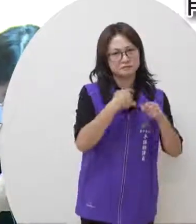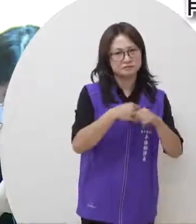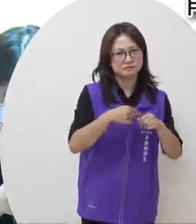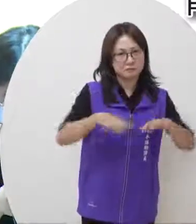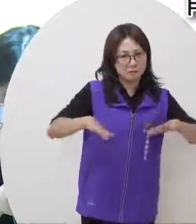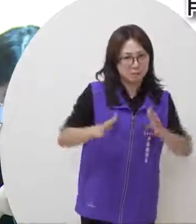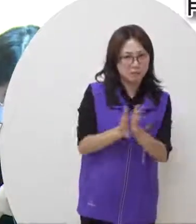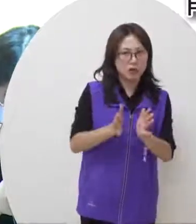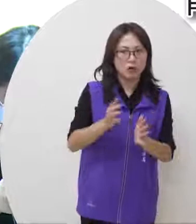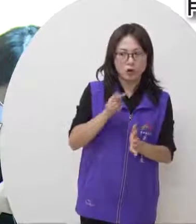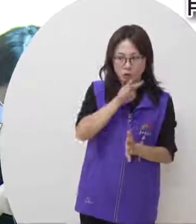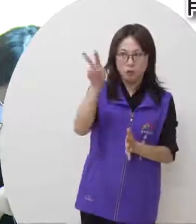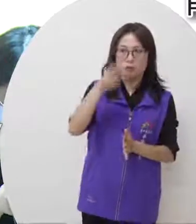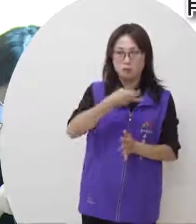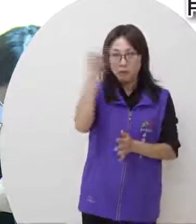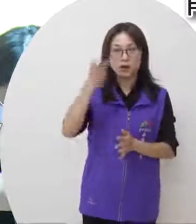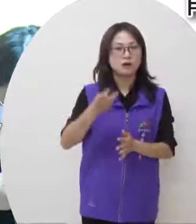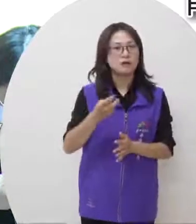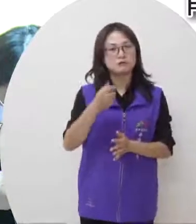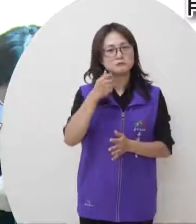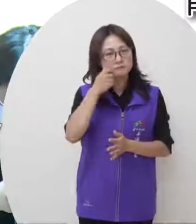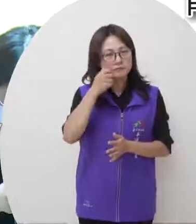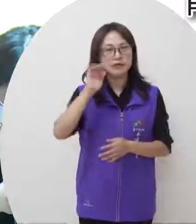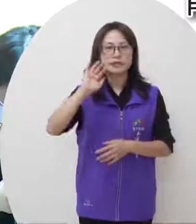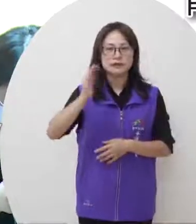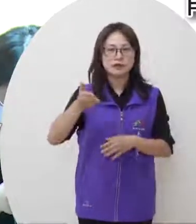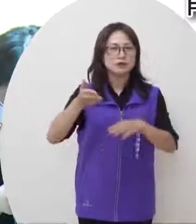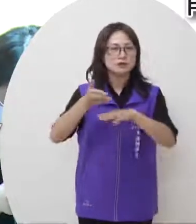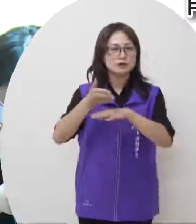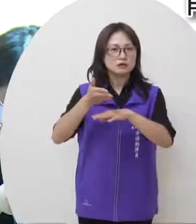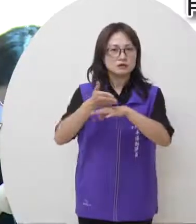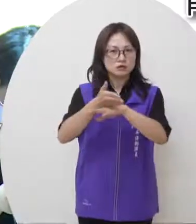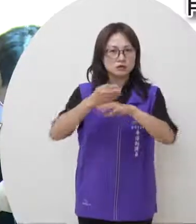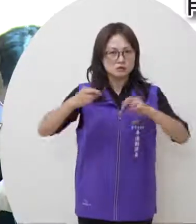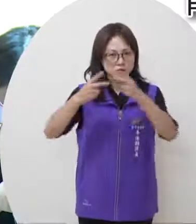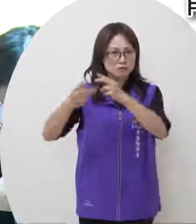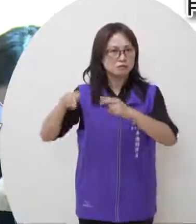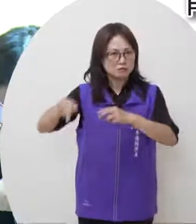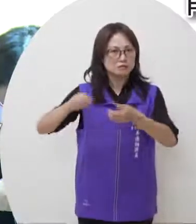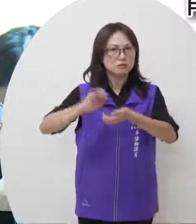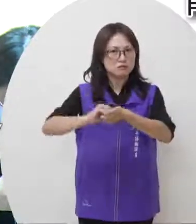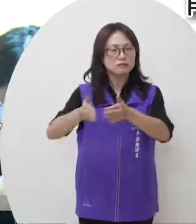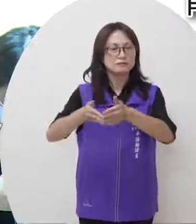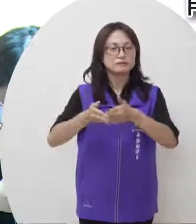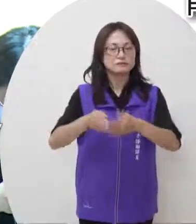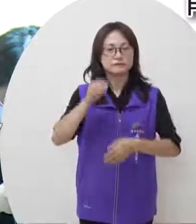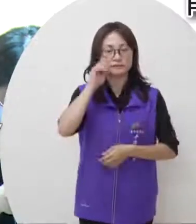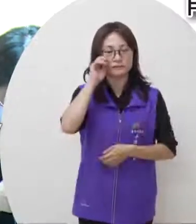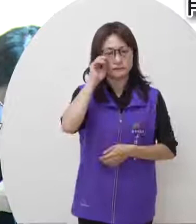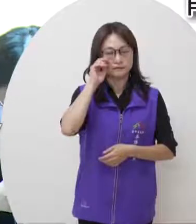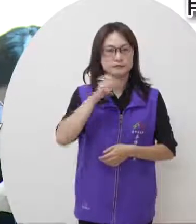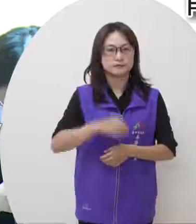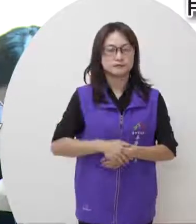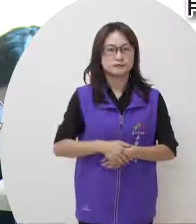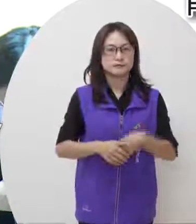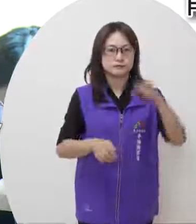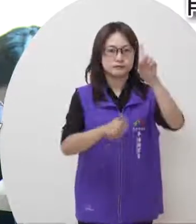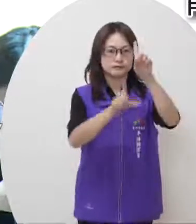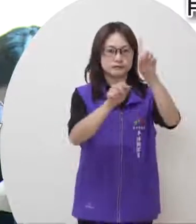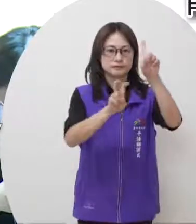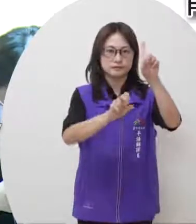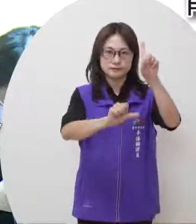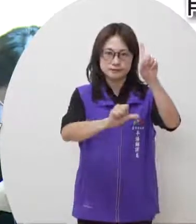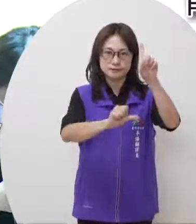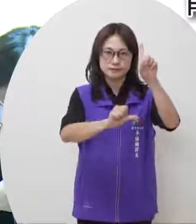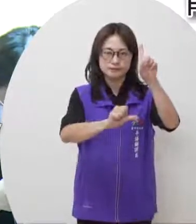一个公车势必要迈向下一个阶段要做的事。今年度诚如在1月25号推出了所谓的